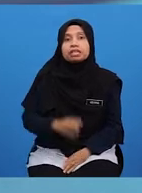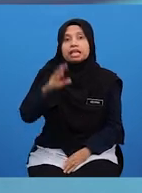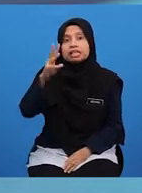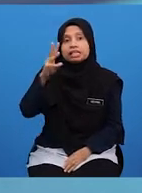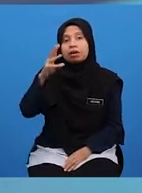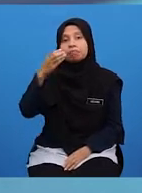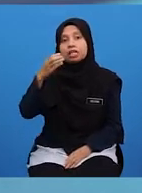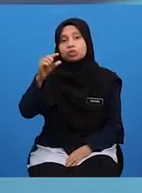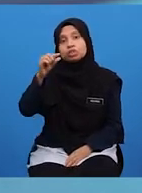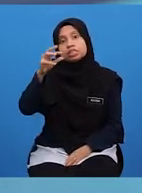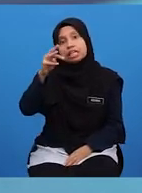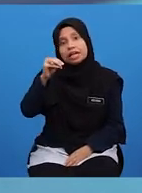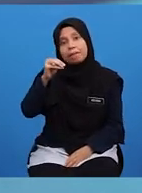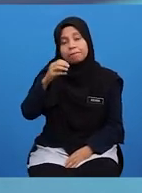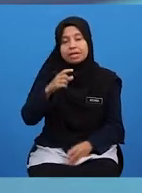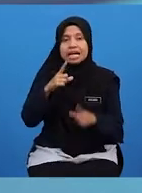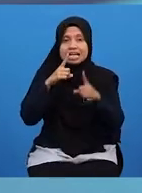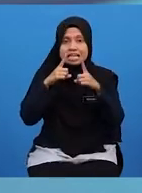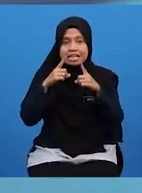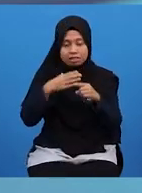600 gram lilin putih,